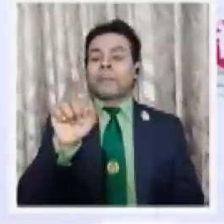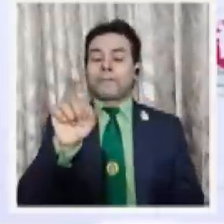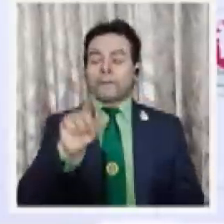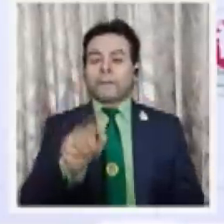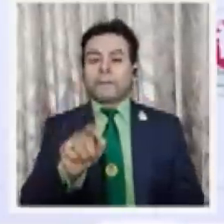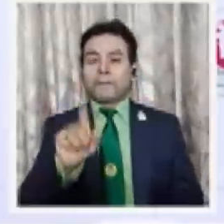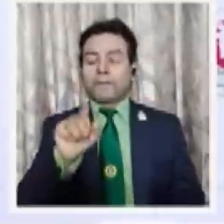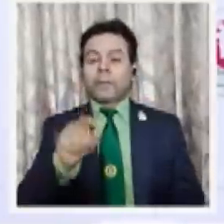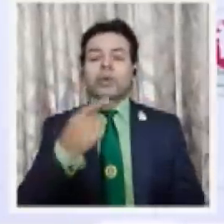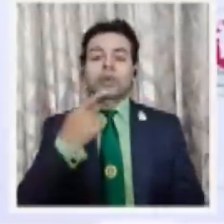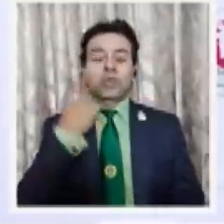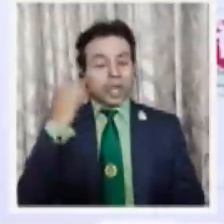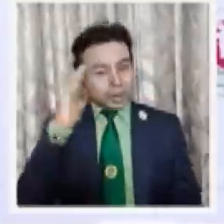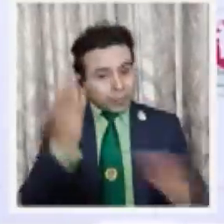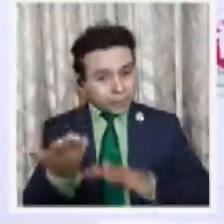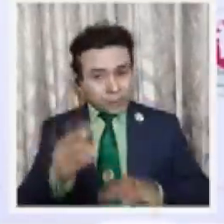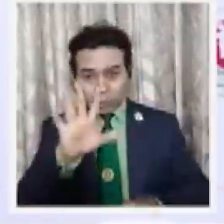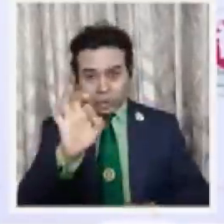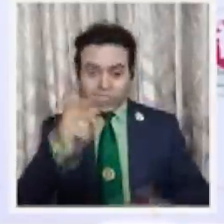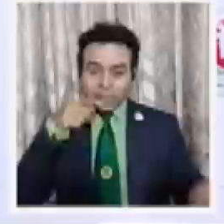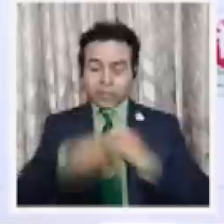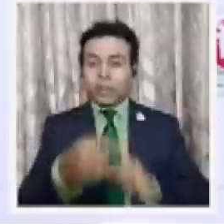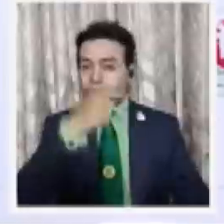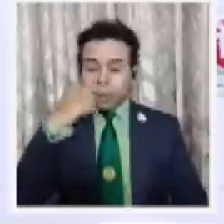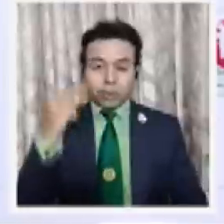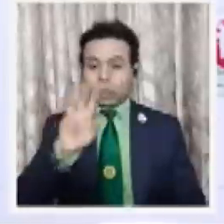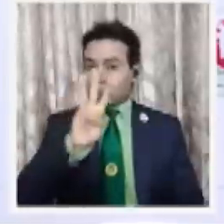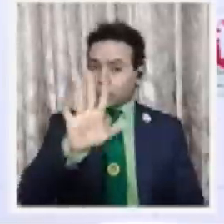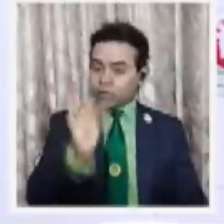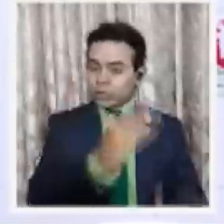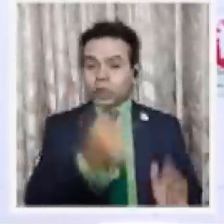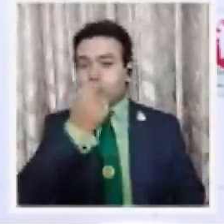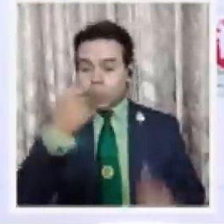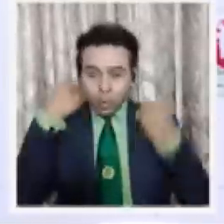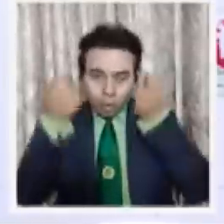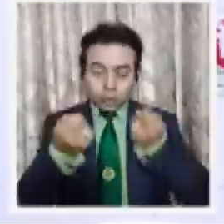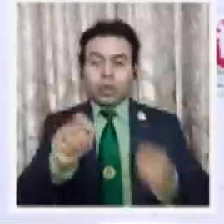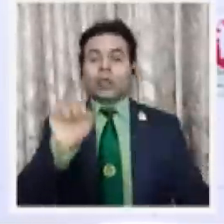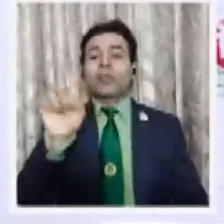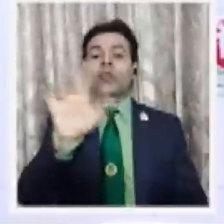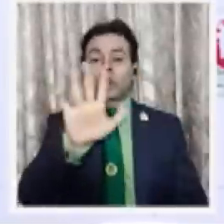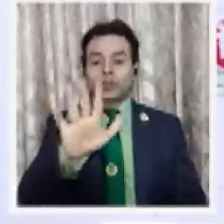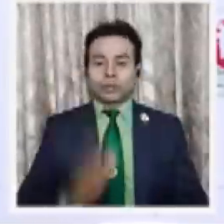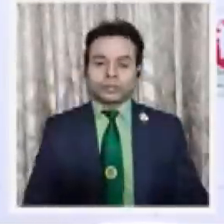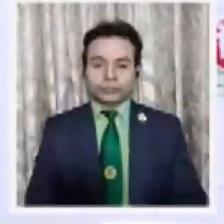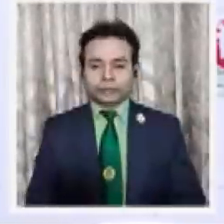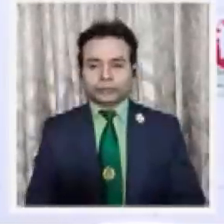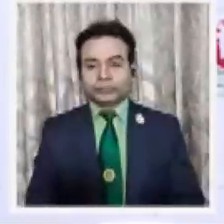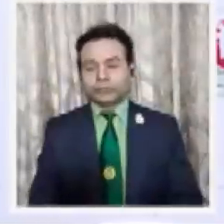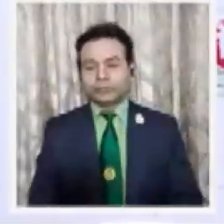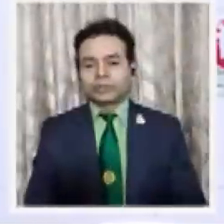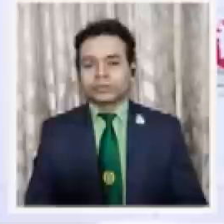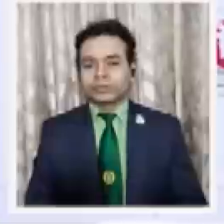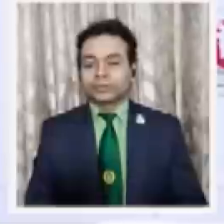24 ঘন্টায় যারা মৃত্যুবরণ করেছেন তাদের মধ্যে পুরুষ 35 জন, নারী 50 জন। দুঃখিত, দুঃখিত, 24 ঘন্টায়